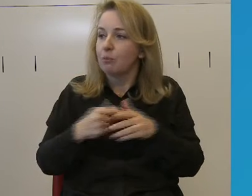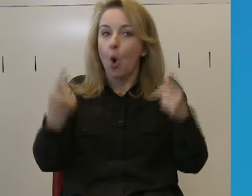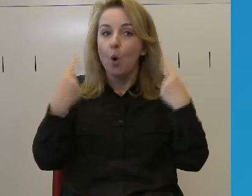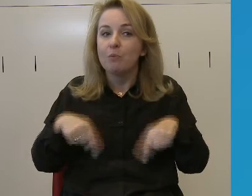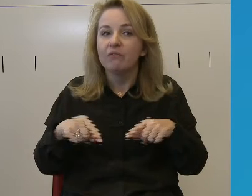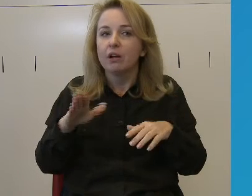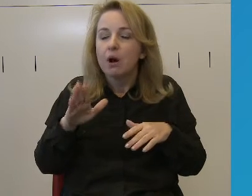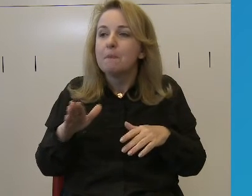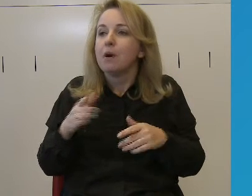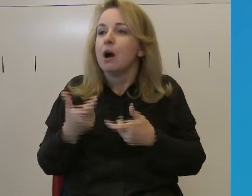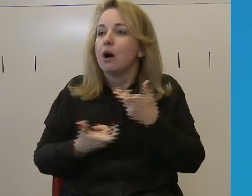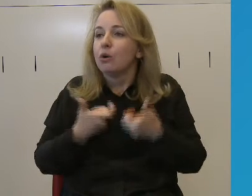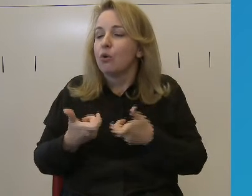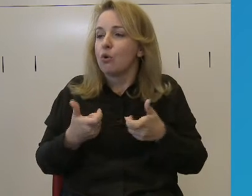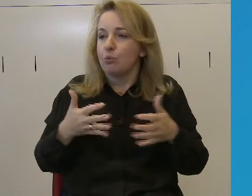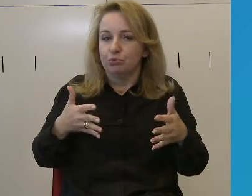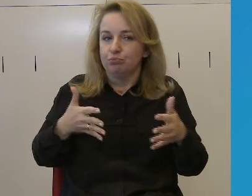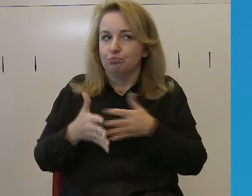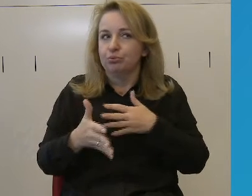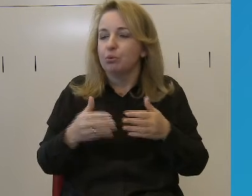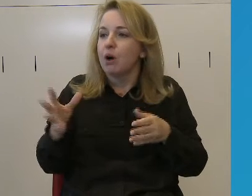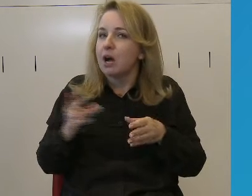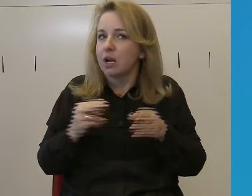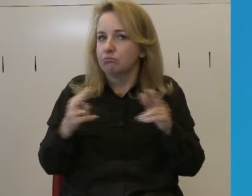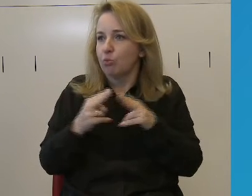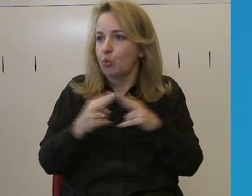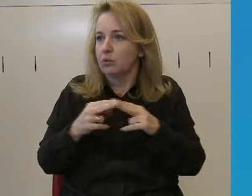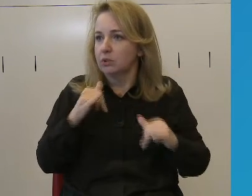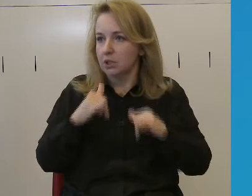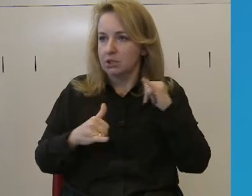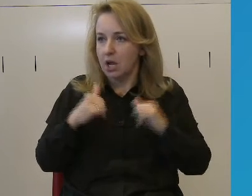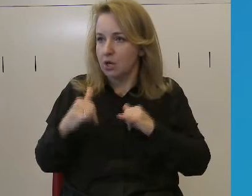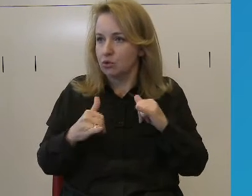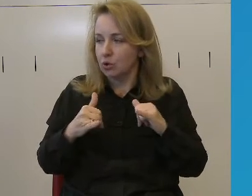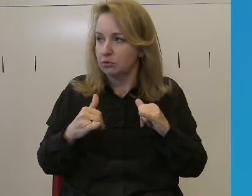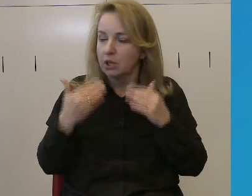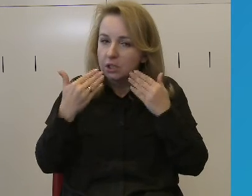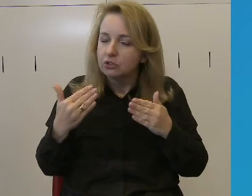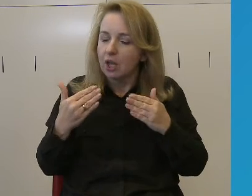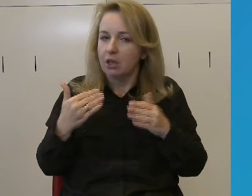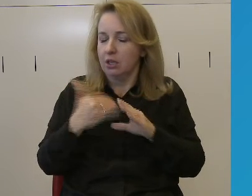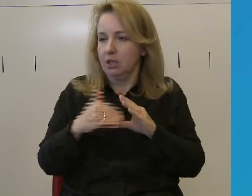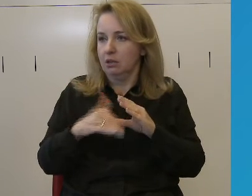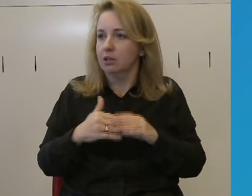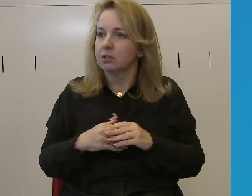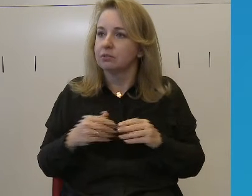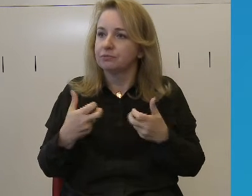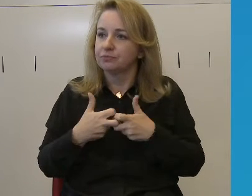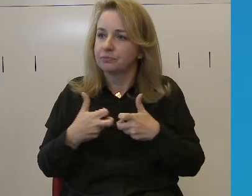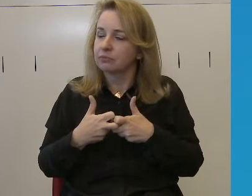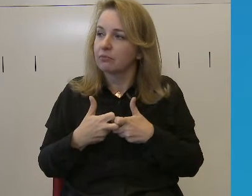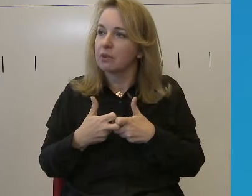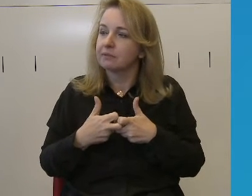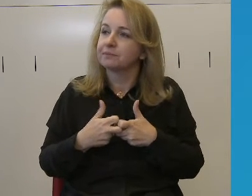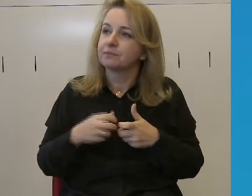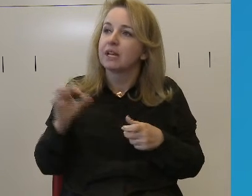możliwość interakcji z władzą dzięki nowoczesnym narzędziom telekomunikacyjnym.